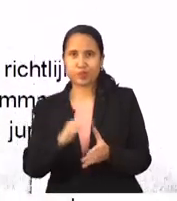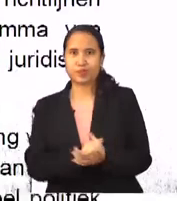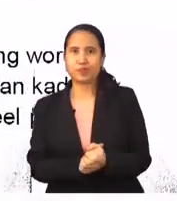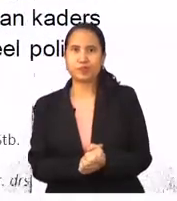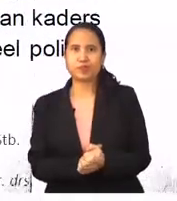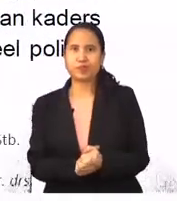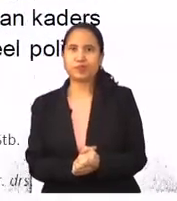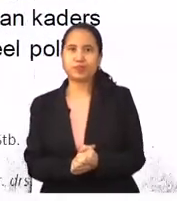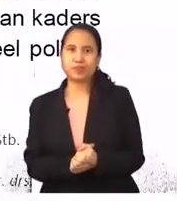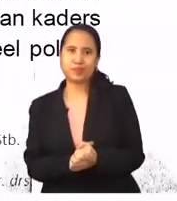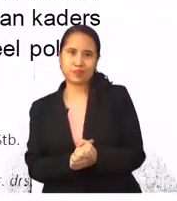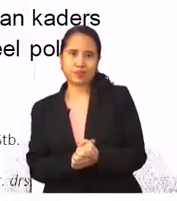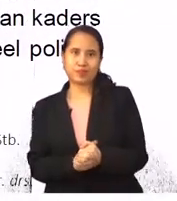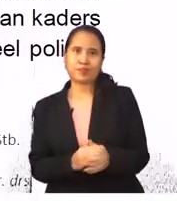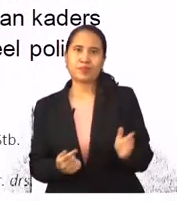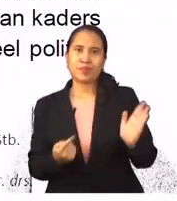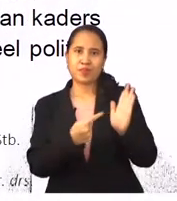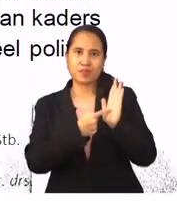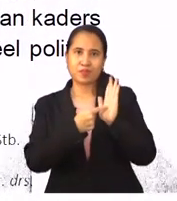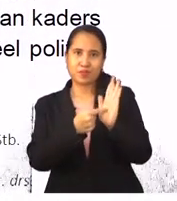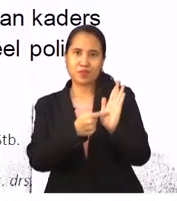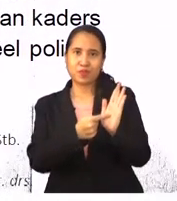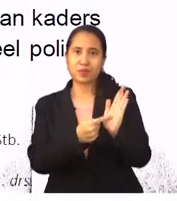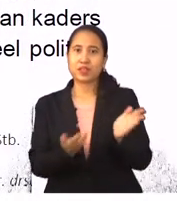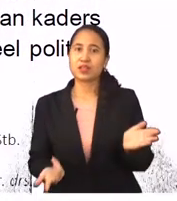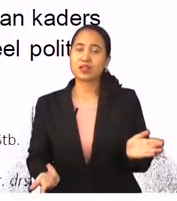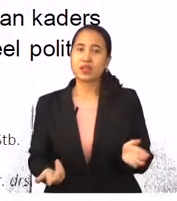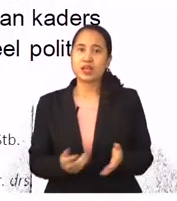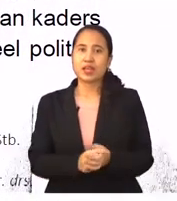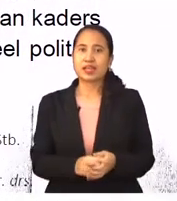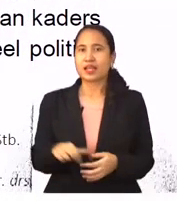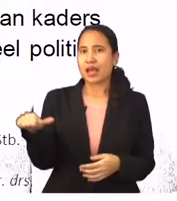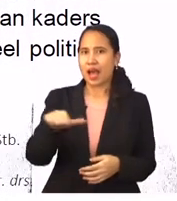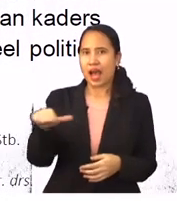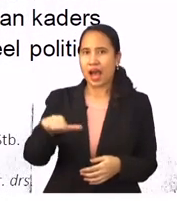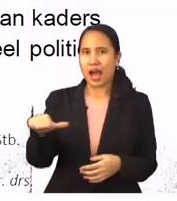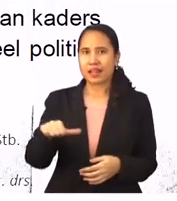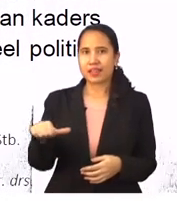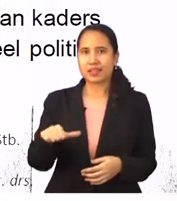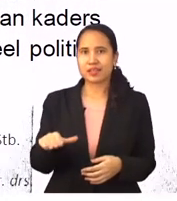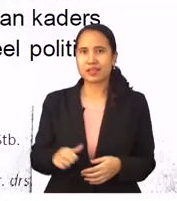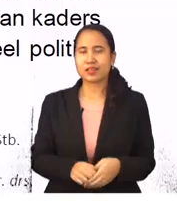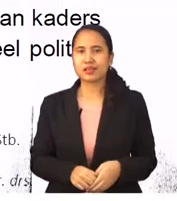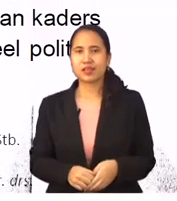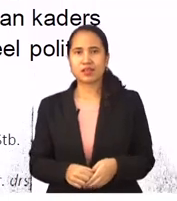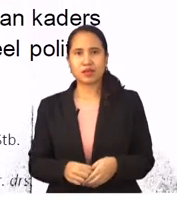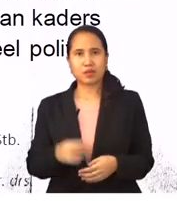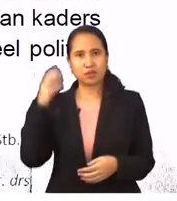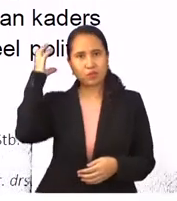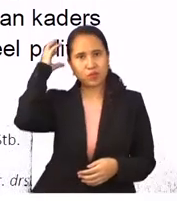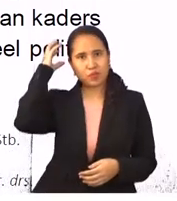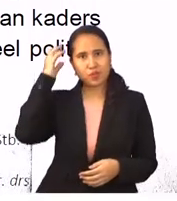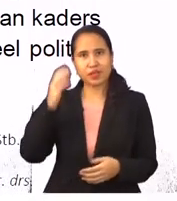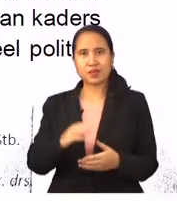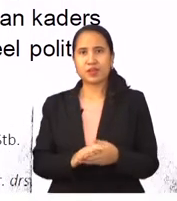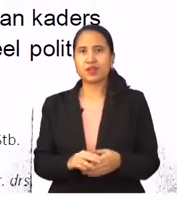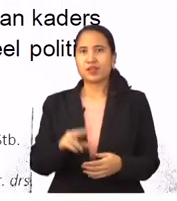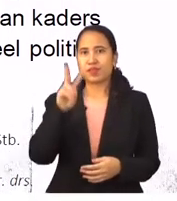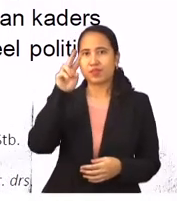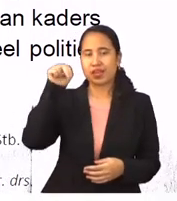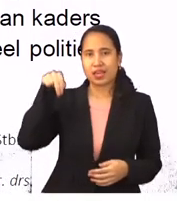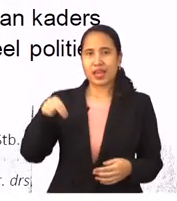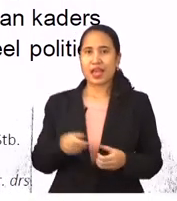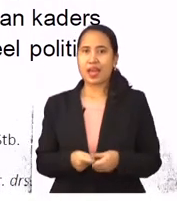Almanocid Arellano versus Chili overwoog het Inter-Amerikaanse Hof dat de Verenigde Naties